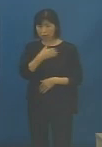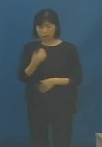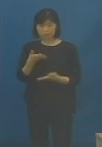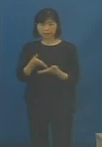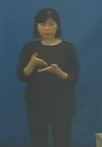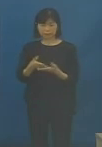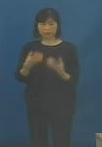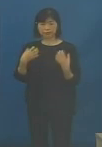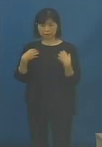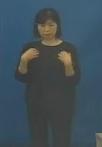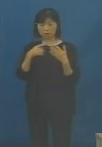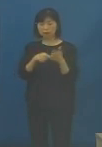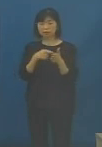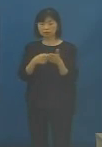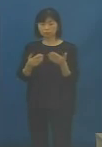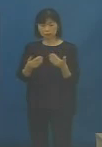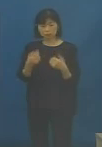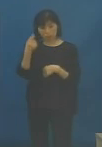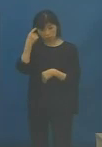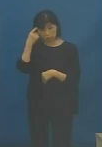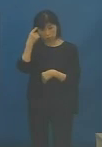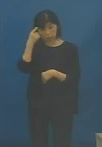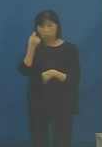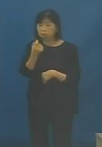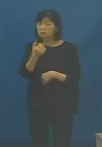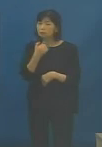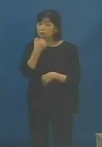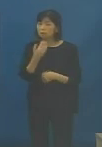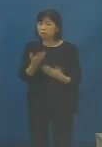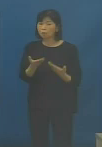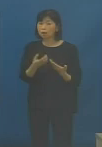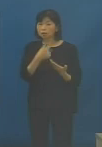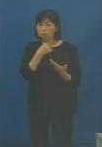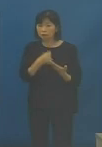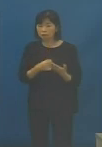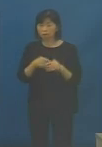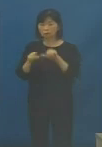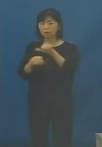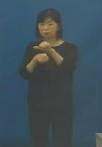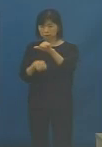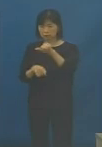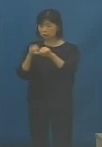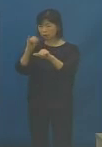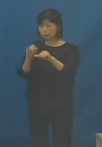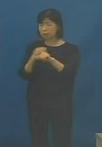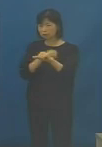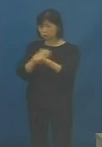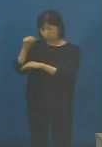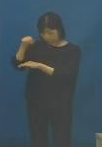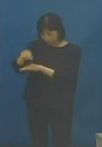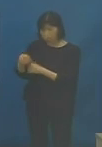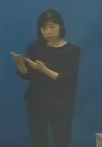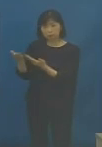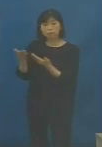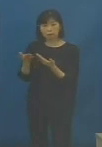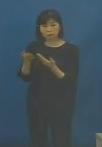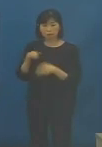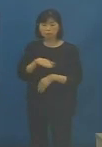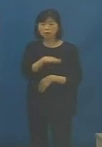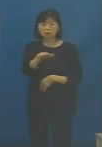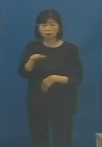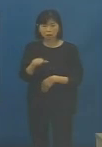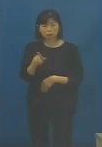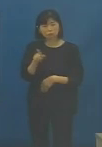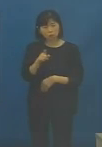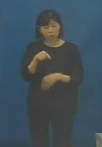きだと思いますから、ただちょっと待っていただきたいのは5人の委員のご了解を取った上で皆さんがどういう理由でこういう